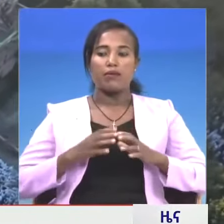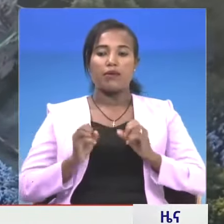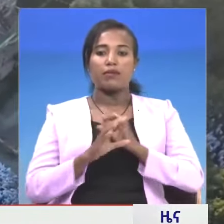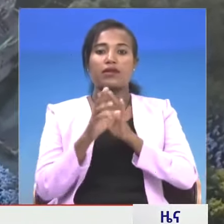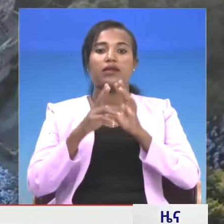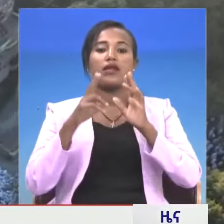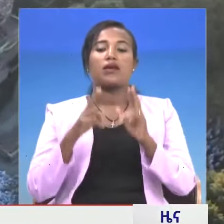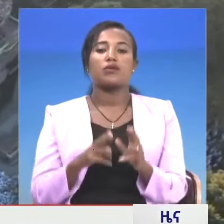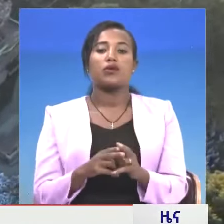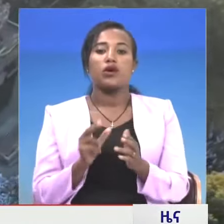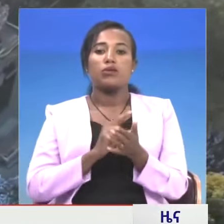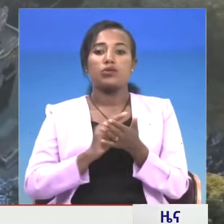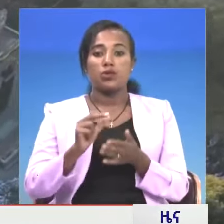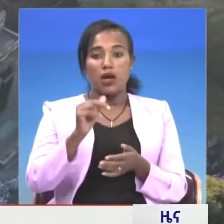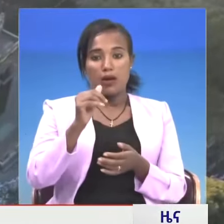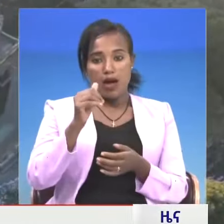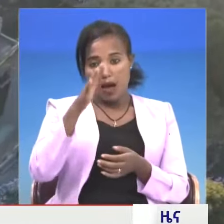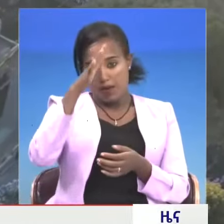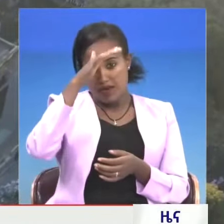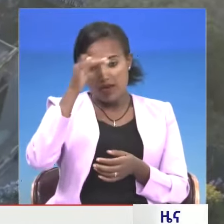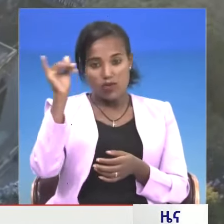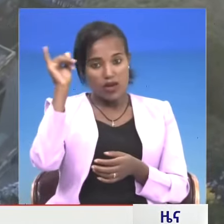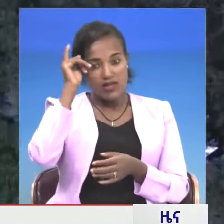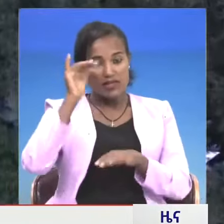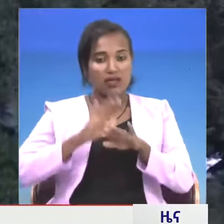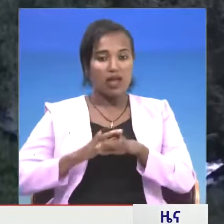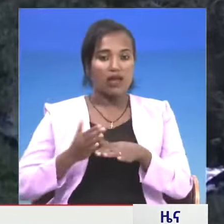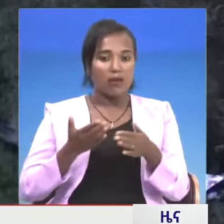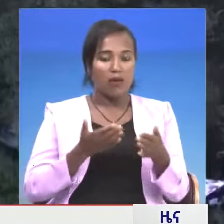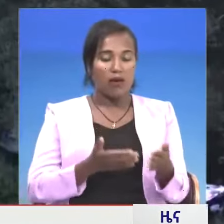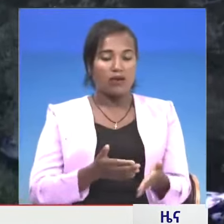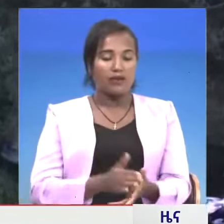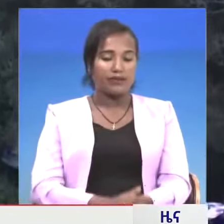እንዲያከብሩም ብፁዕ አቡነ ዮሐንስ አባታዊ ጥሪ አቅርበዋል።